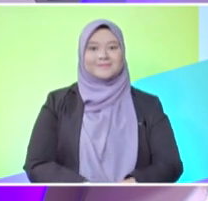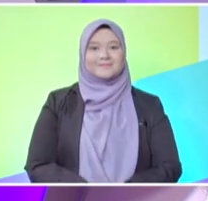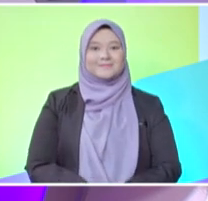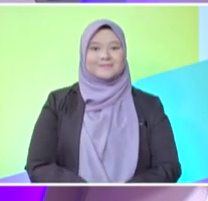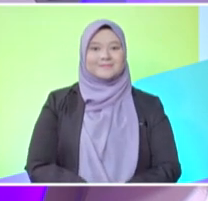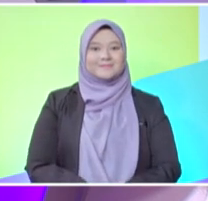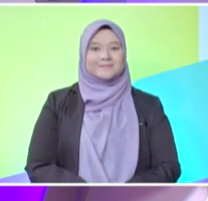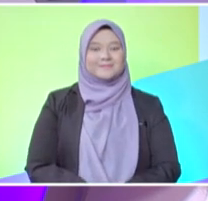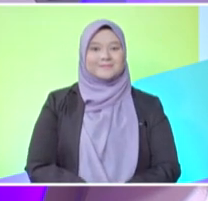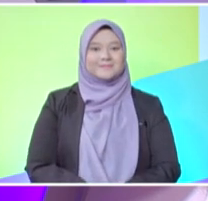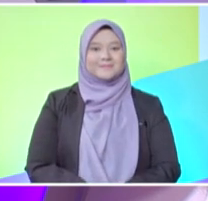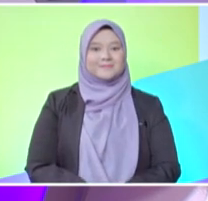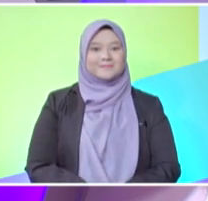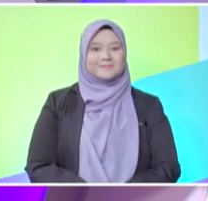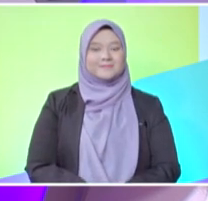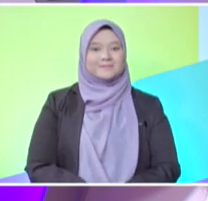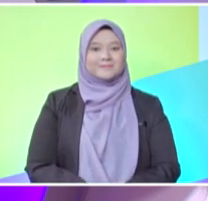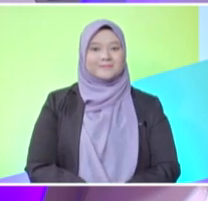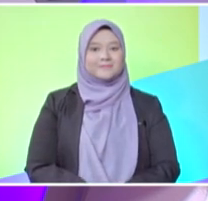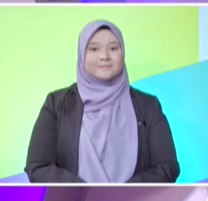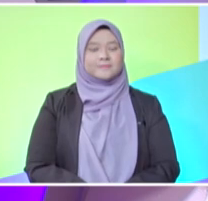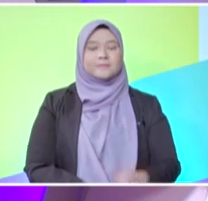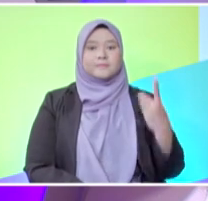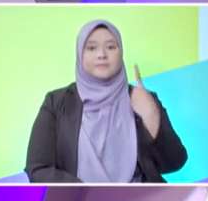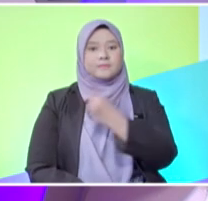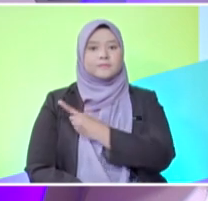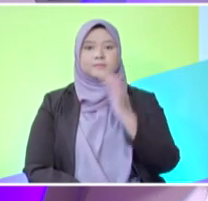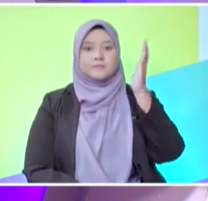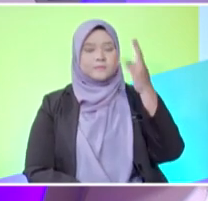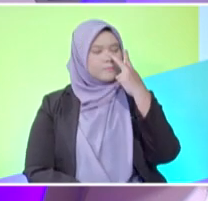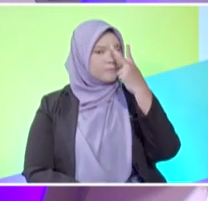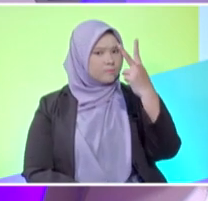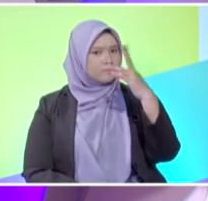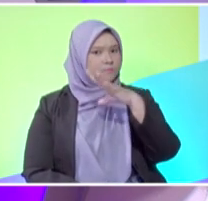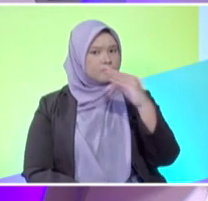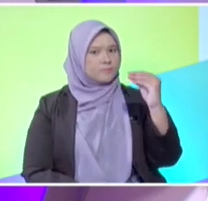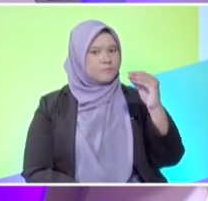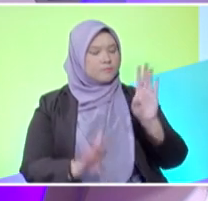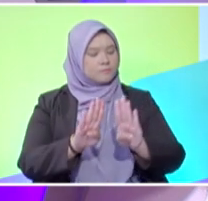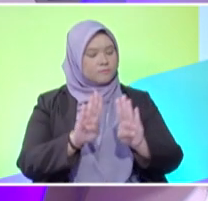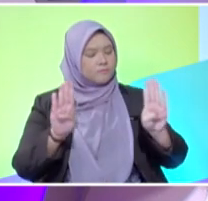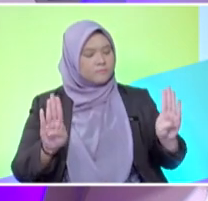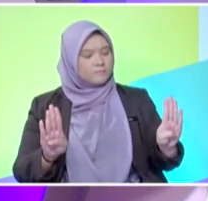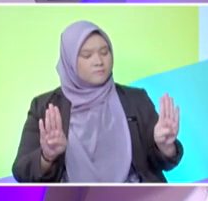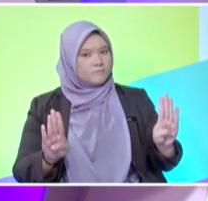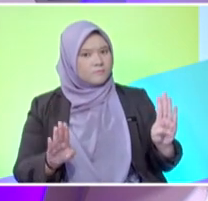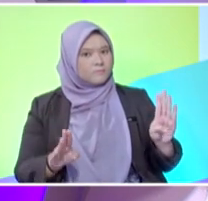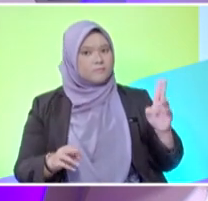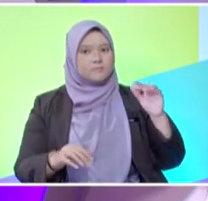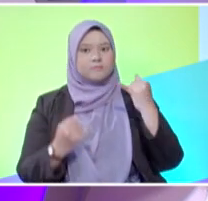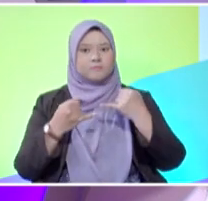Oke kita akan belajar membanding dan membisu Taiwan mengikut makanan utamanya yang pertama